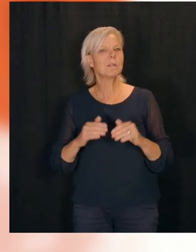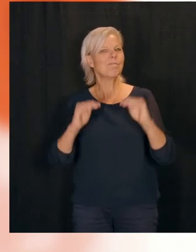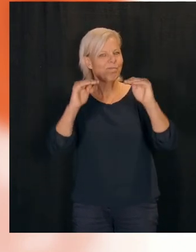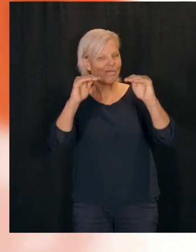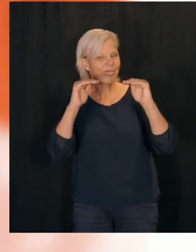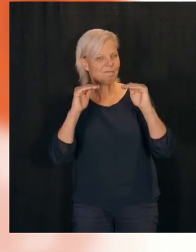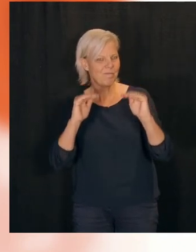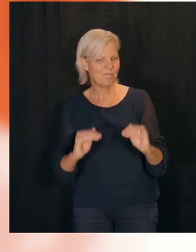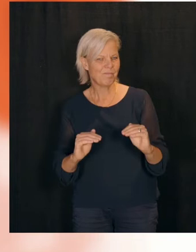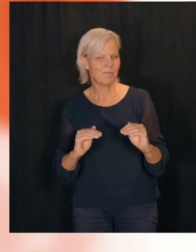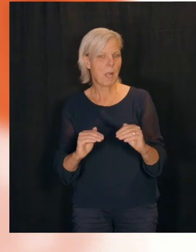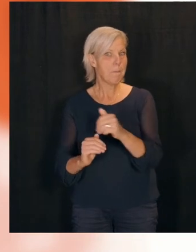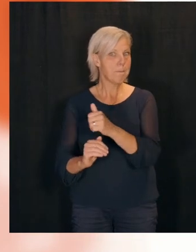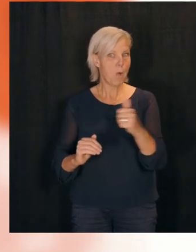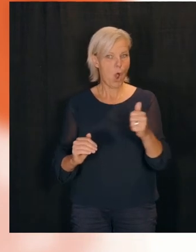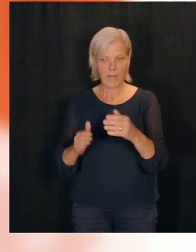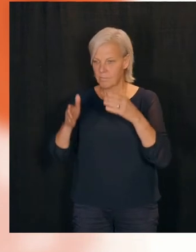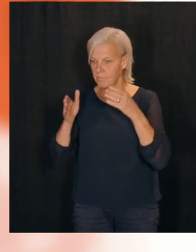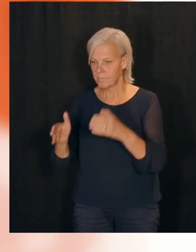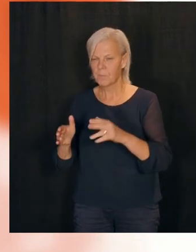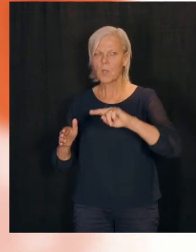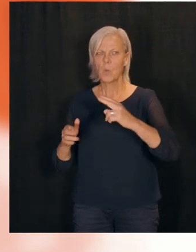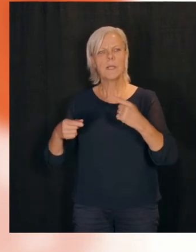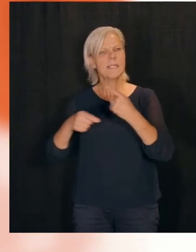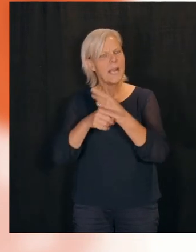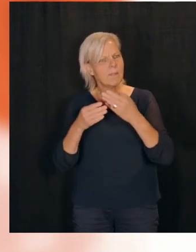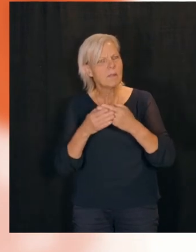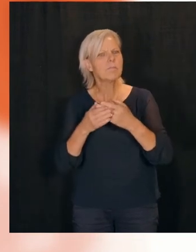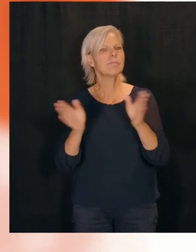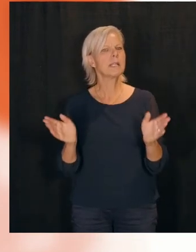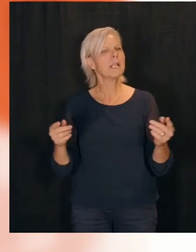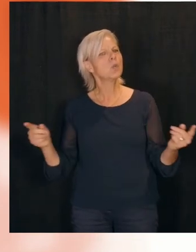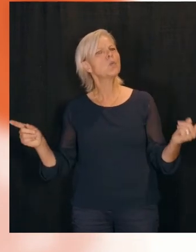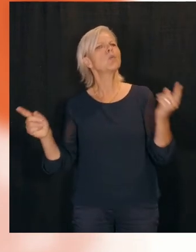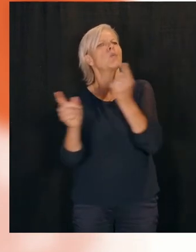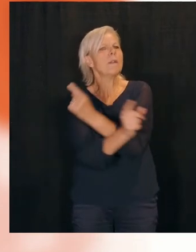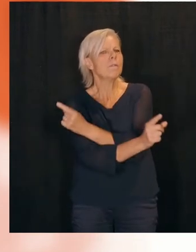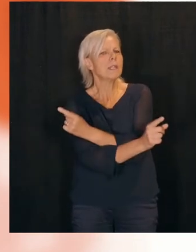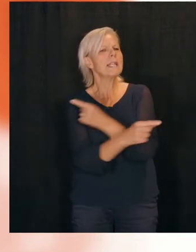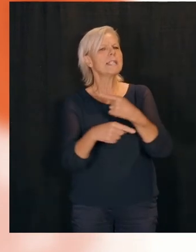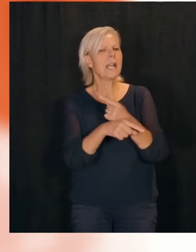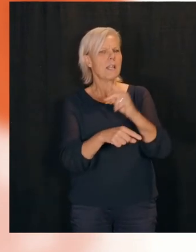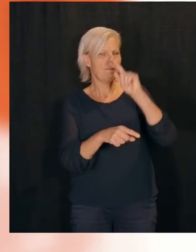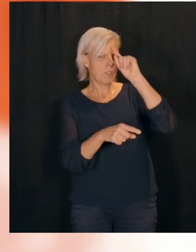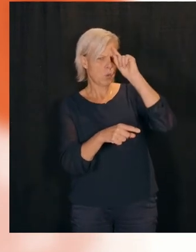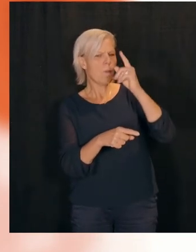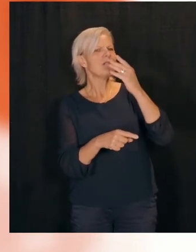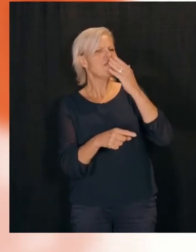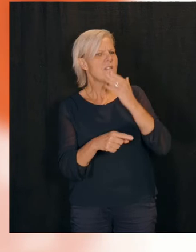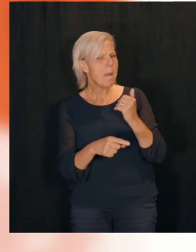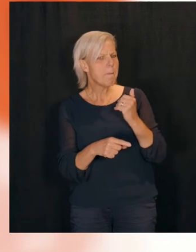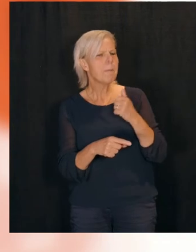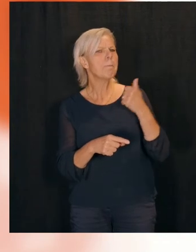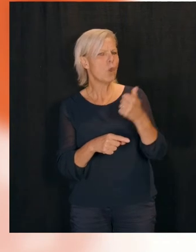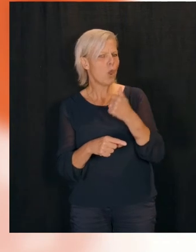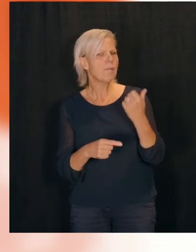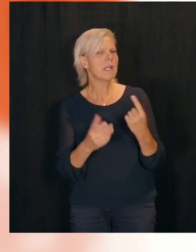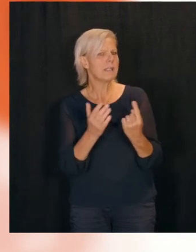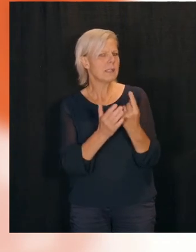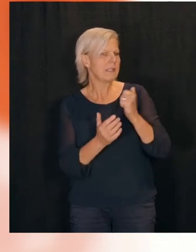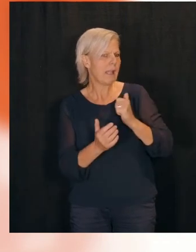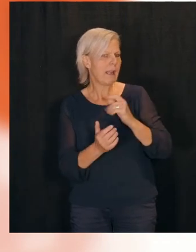sett, så att det sker en skifte mot att förstå vem är tillgänglighet till för? Ja, det är till för